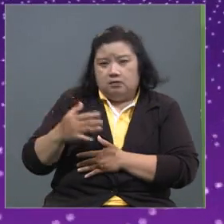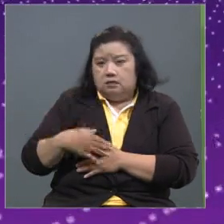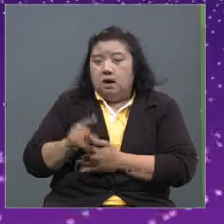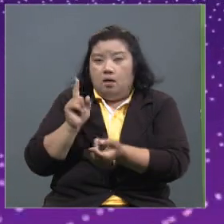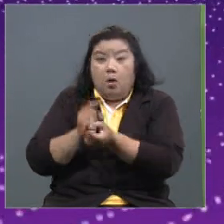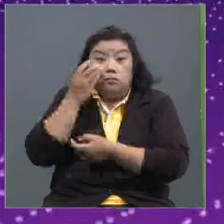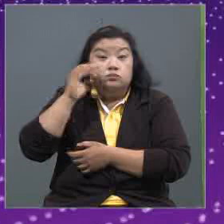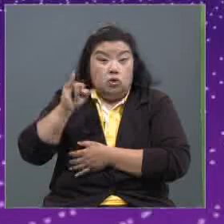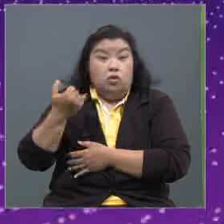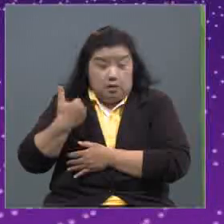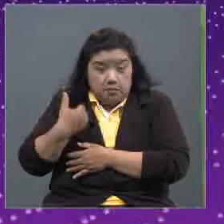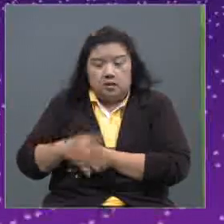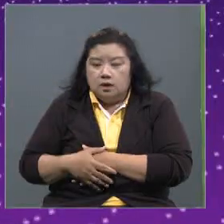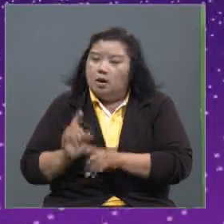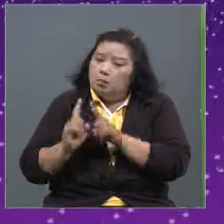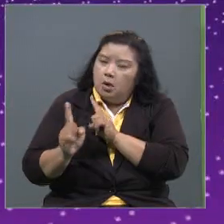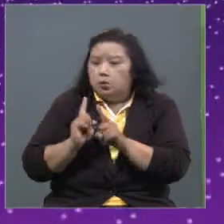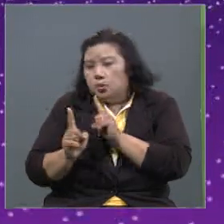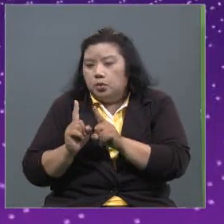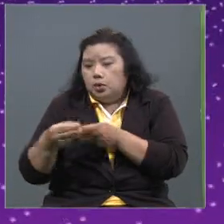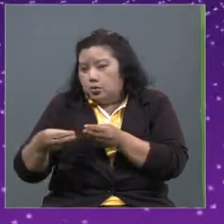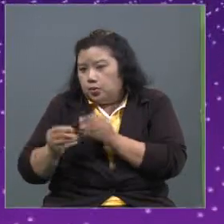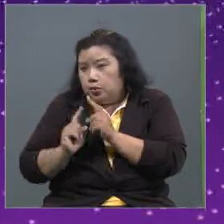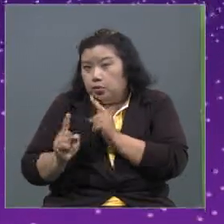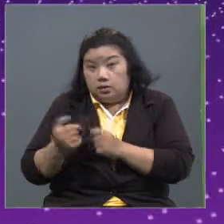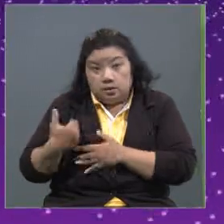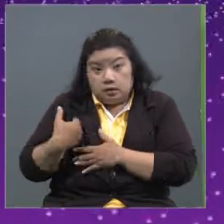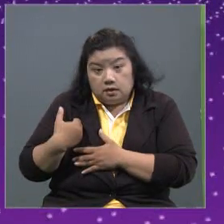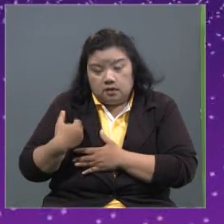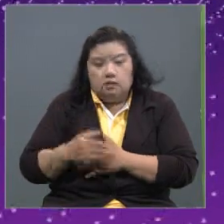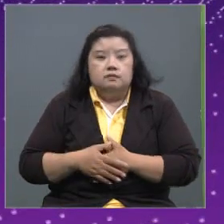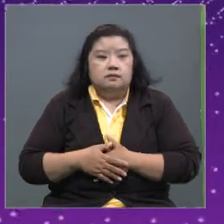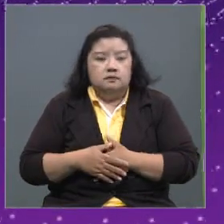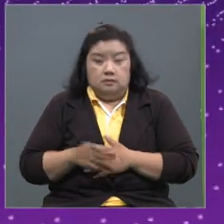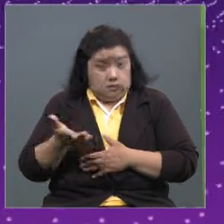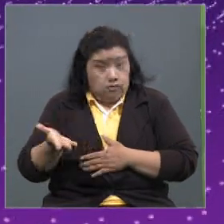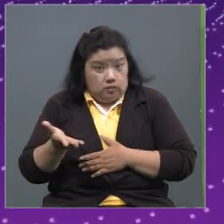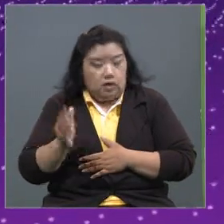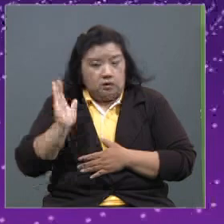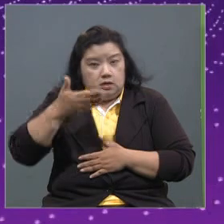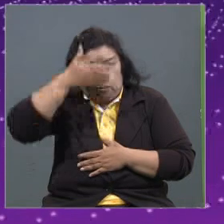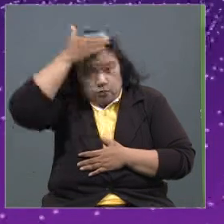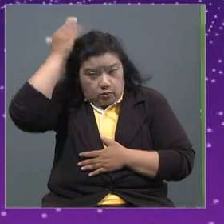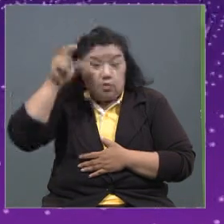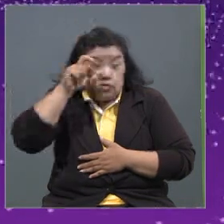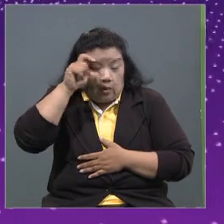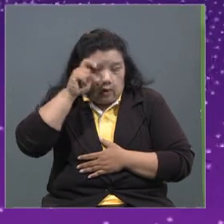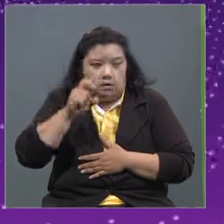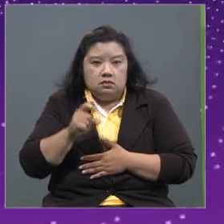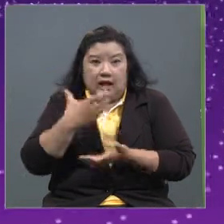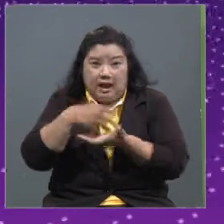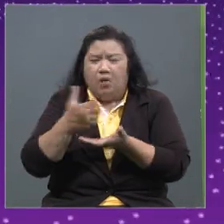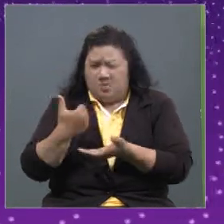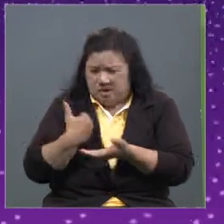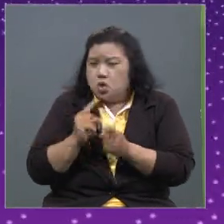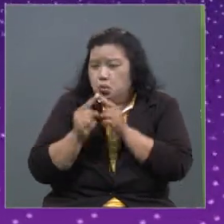ยกับบิ๊กโจ๊กมีเหมือนมีดีลกัน อ๋อมีดีลรับลวงพรางนี่หรอ เขาใช้คำนี้นะไม่ใช่เราใช้นะนี่คือคุณอัจฉริยะเป็นคนให้สัมภาษณ์บอกว่าก็มีดี